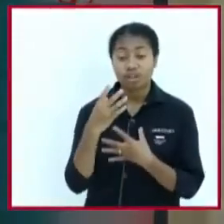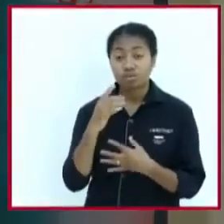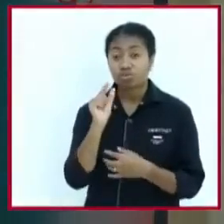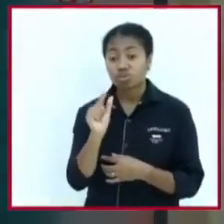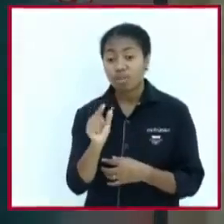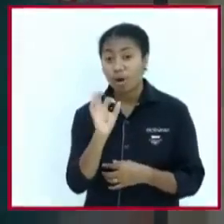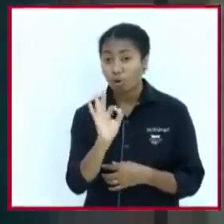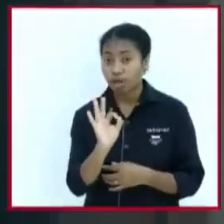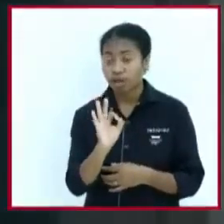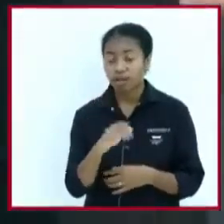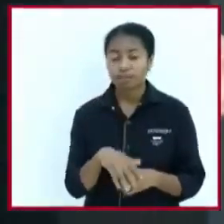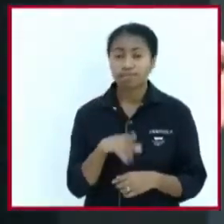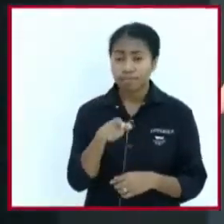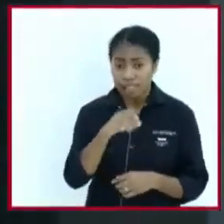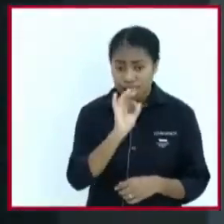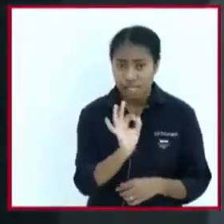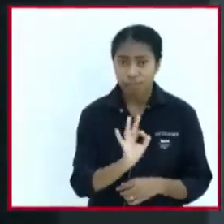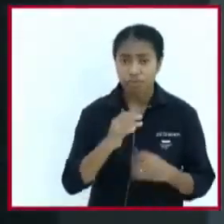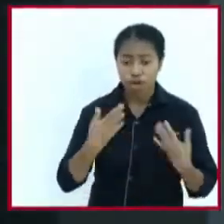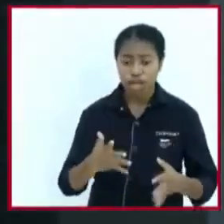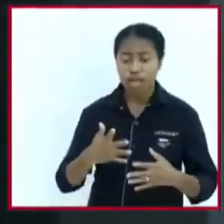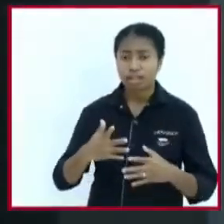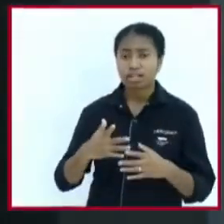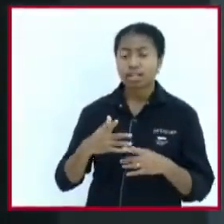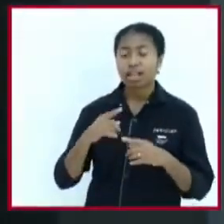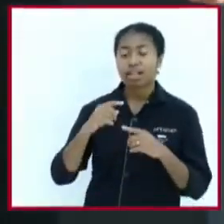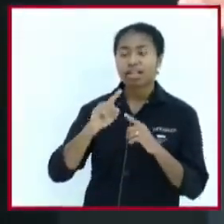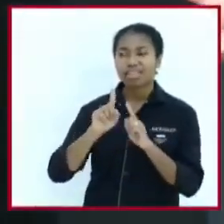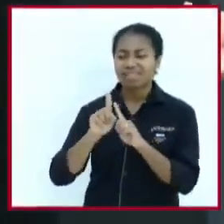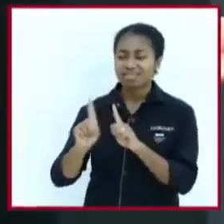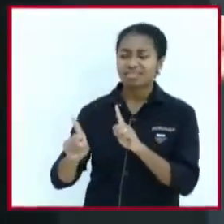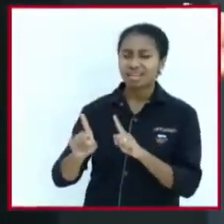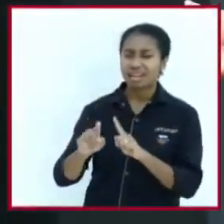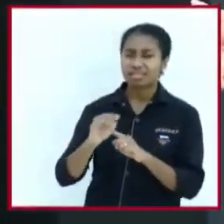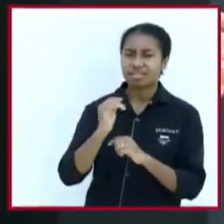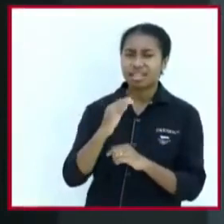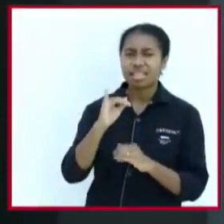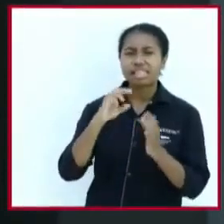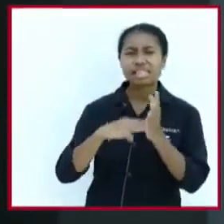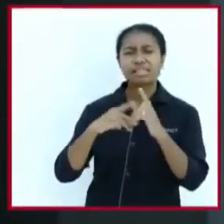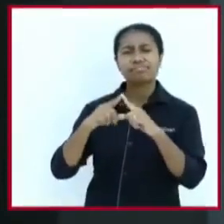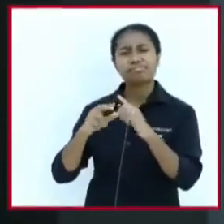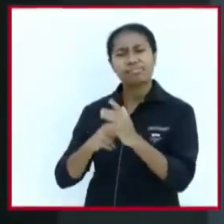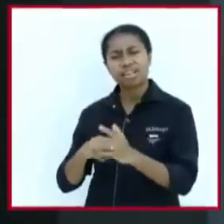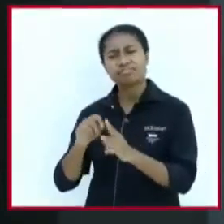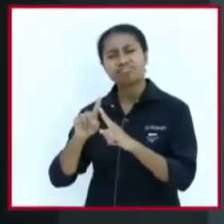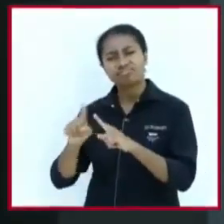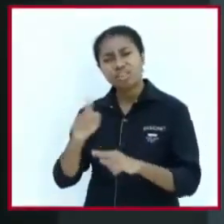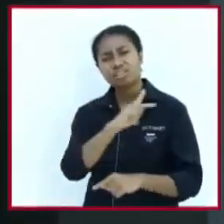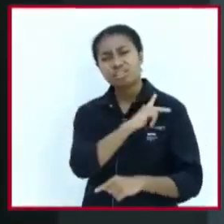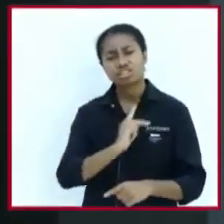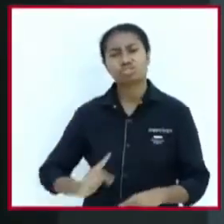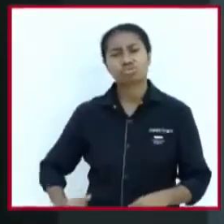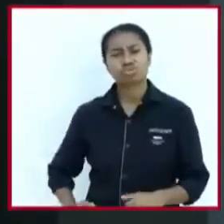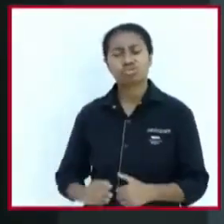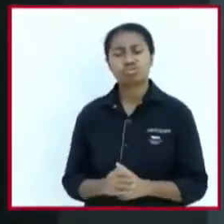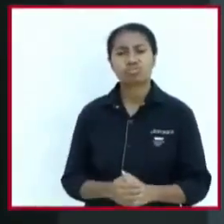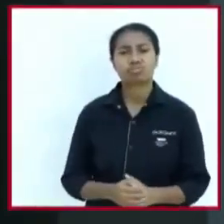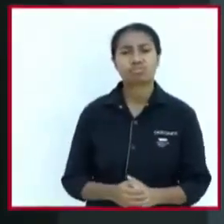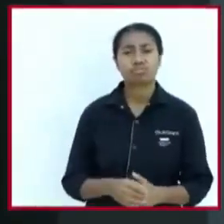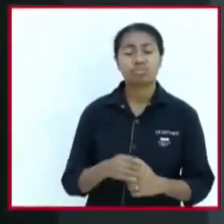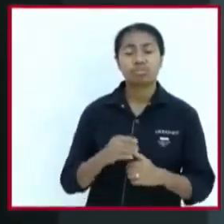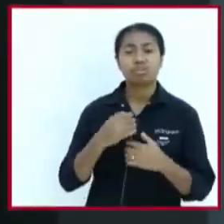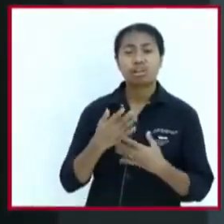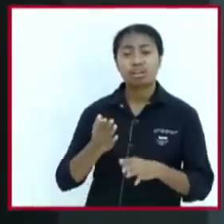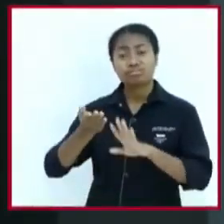Berani tidak boleh meninggalkan Iman pada Kristus lalu kembali